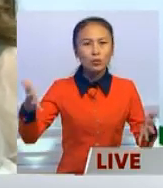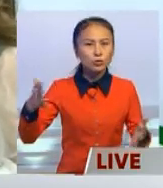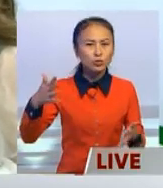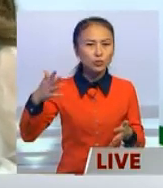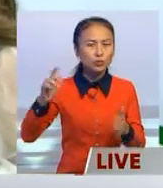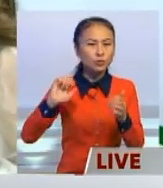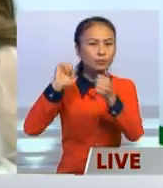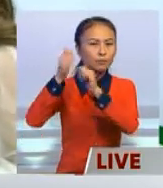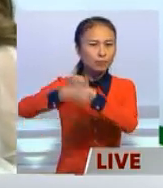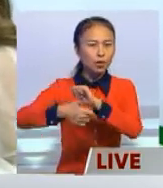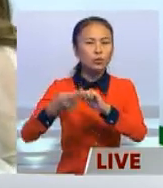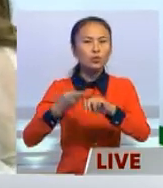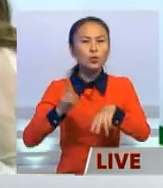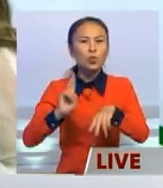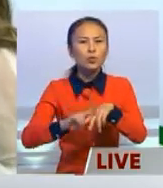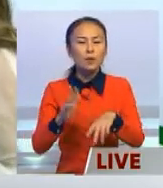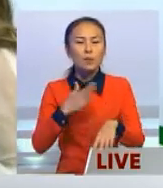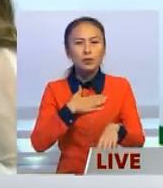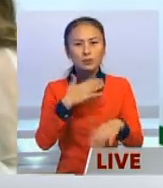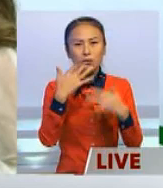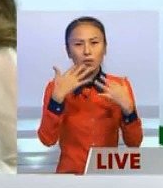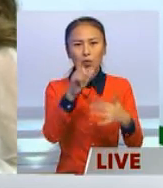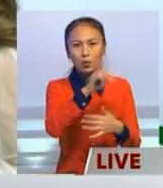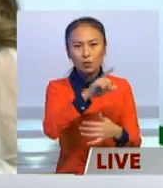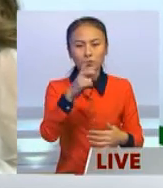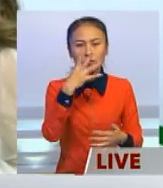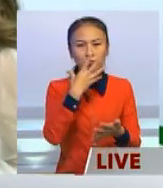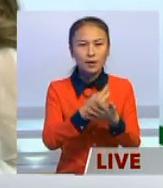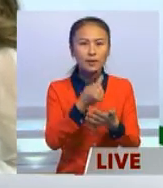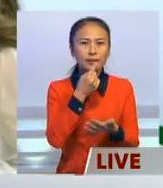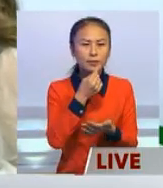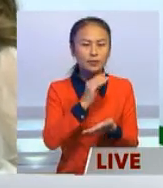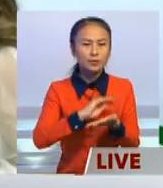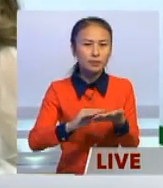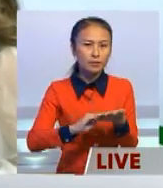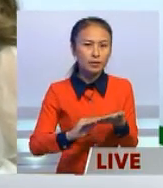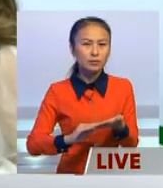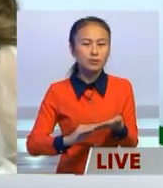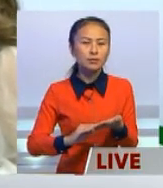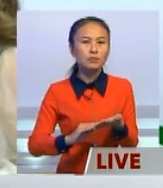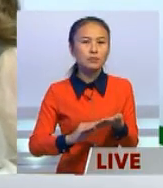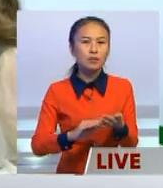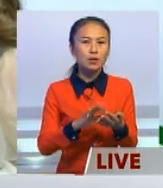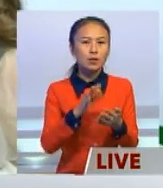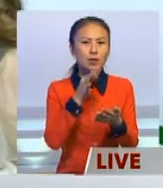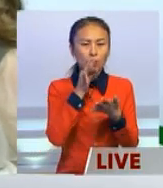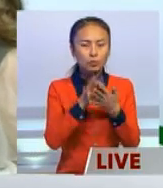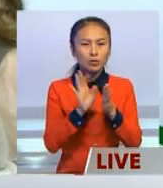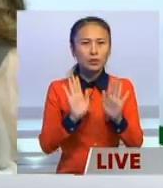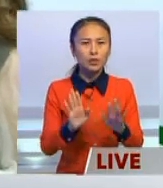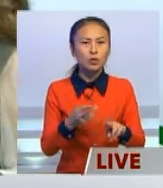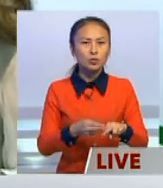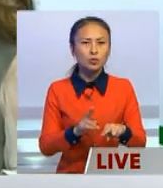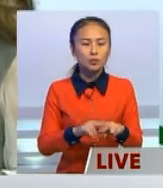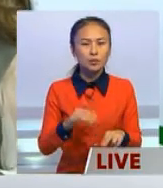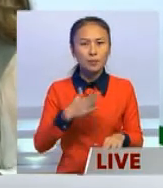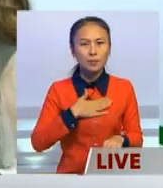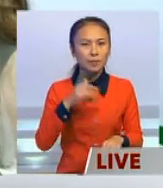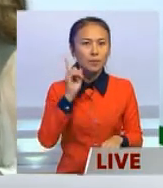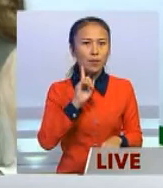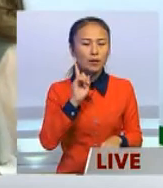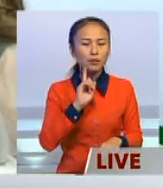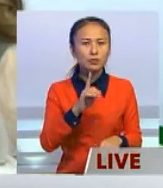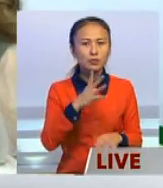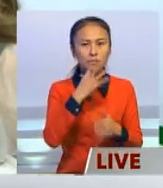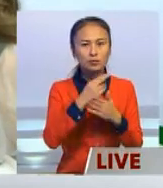Бірақ біз өз осы отырған көрермен бар, біздер бар, өз тіліміздегі, өз ана тіліміздегі мазмұнға жауаптымыз. Сондықтан ол контентке